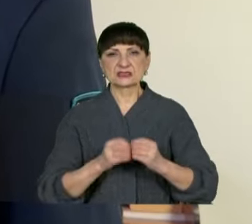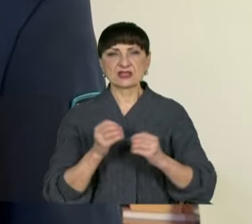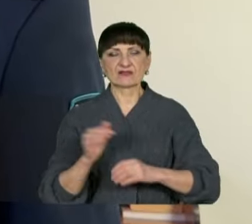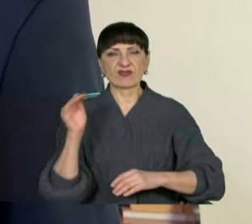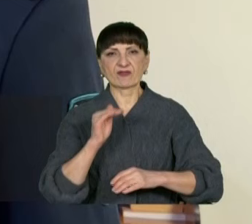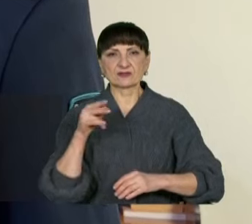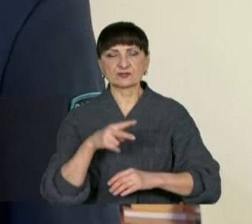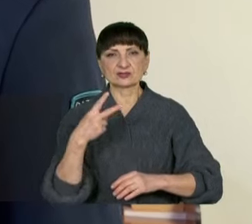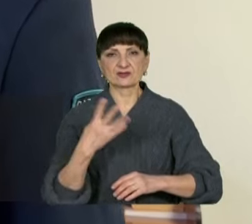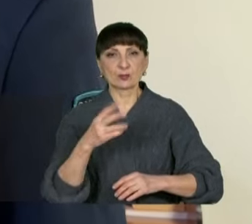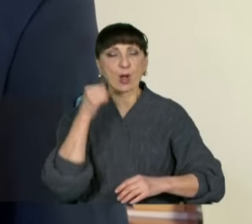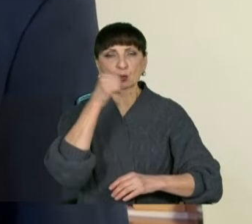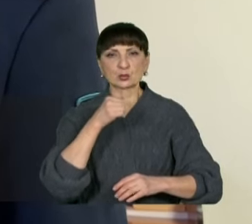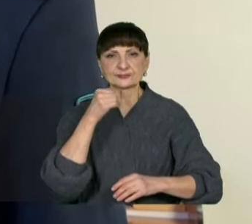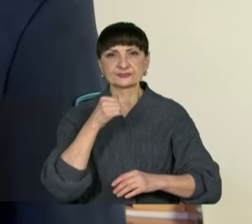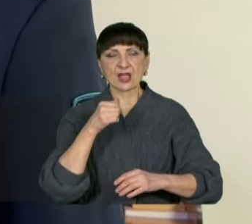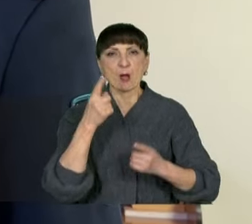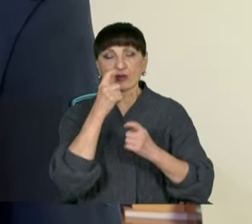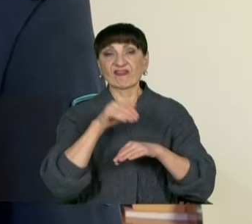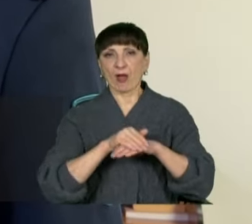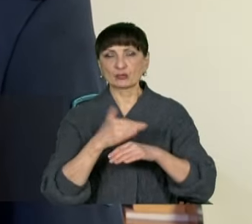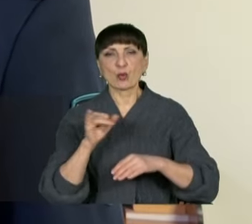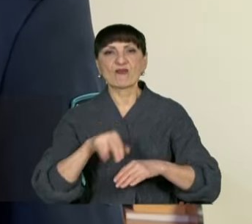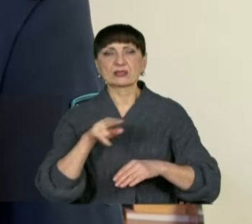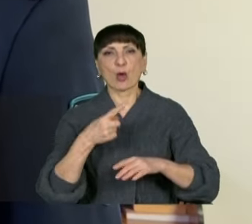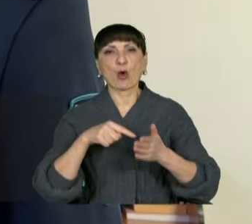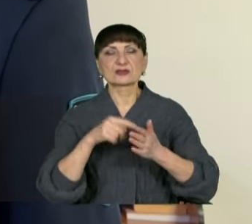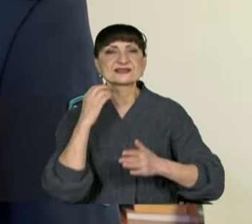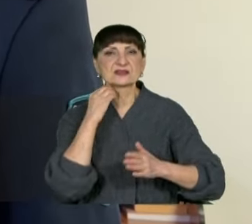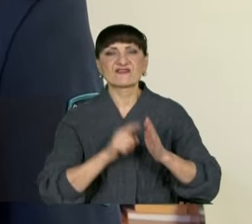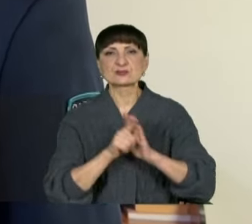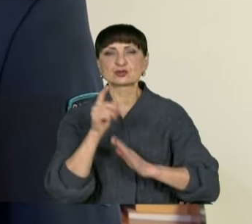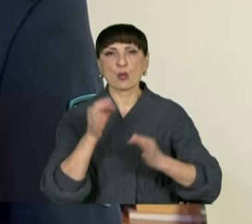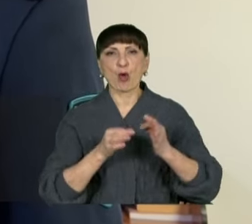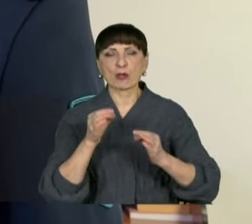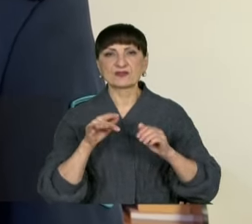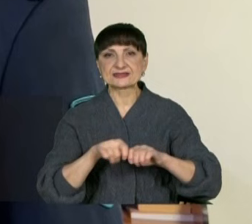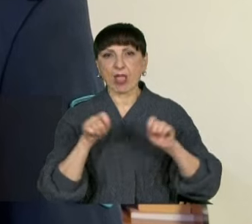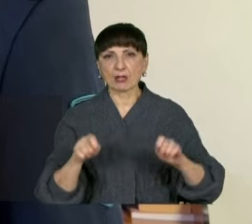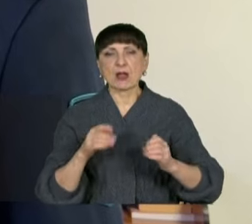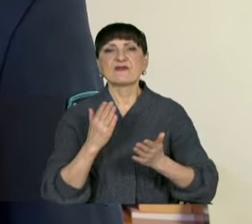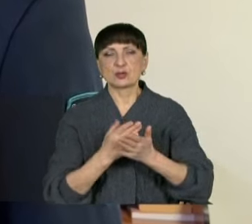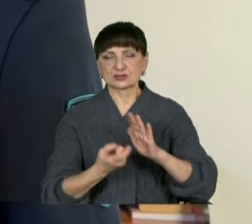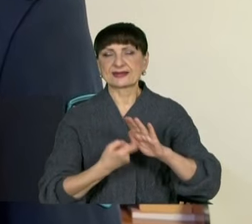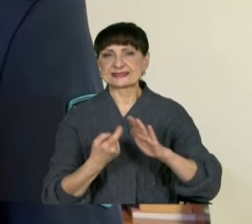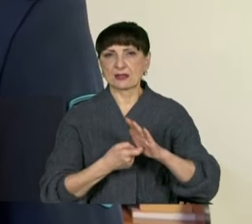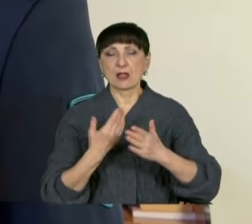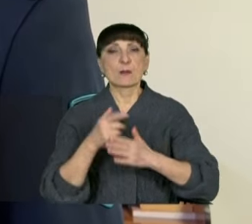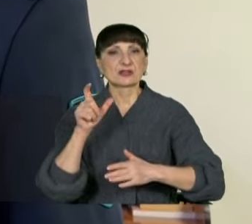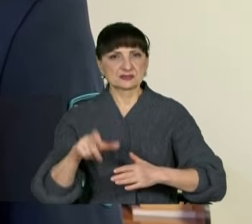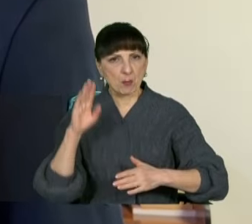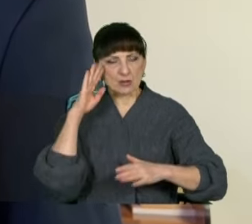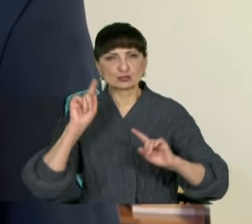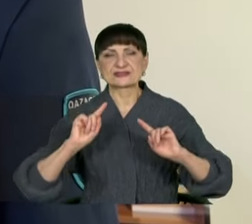10 февраля 2024 года по данному факту в УВД города Кызылорды возбуждено уголовное дело и ведется расследование. Подозреваемый взят